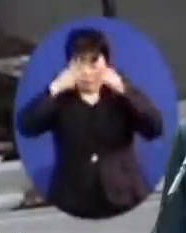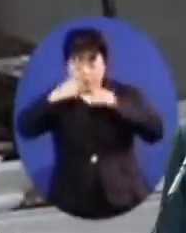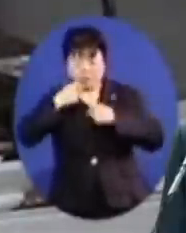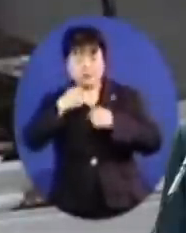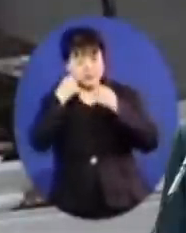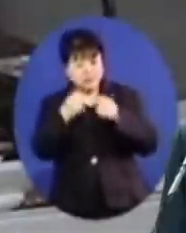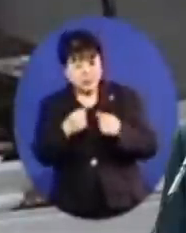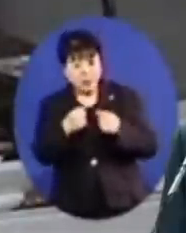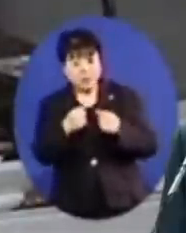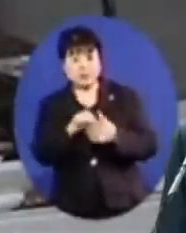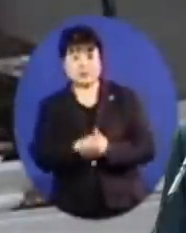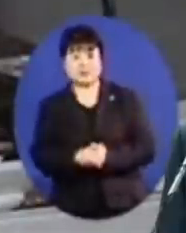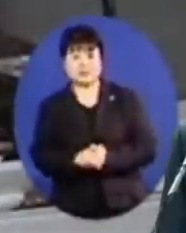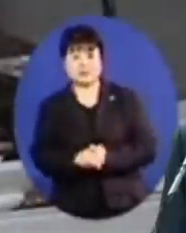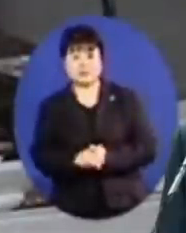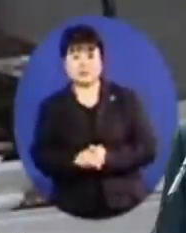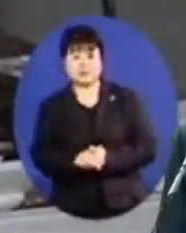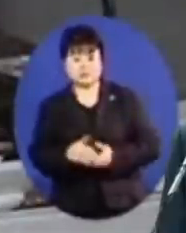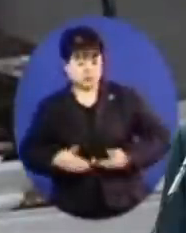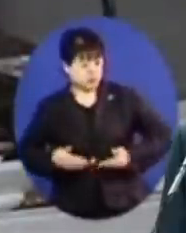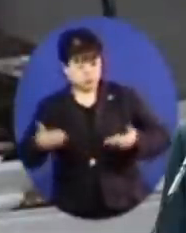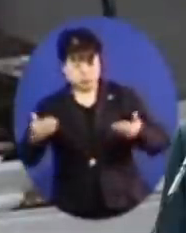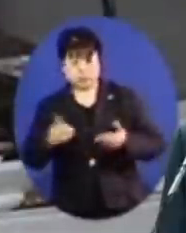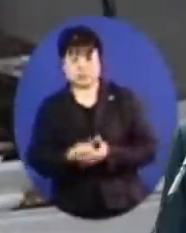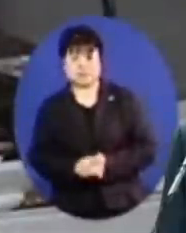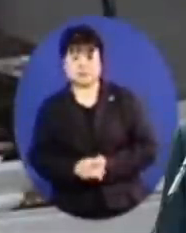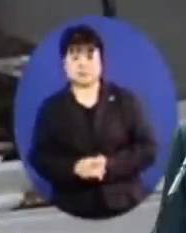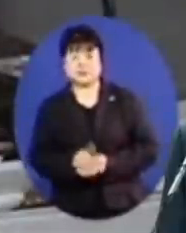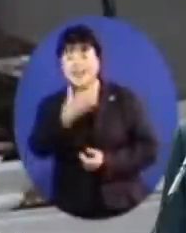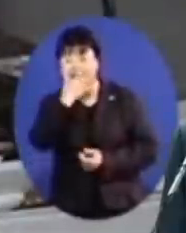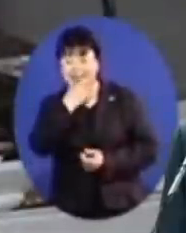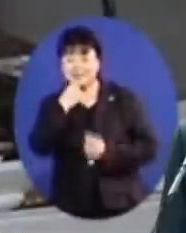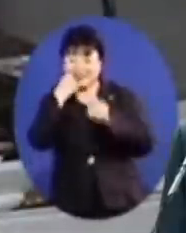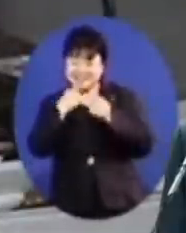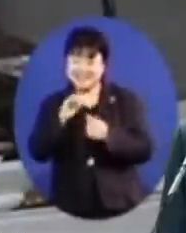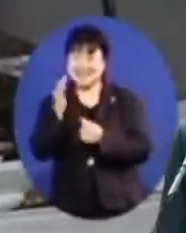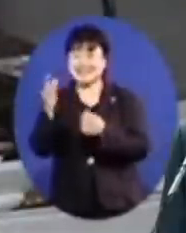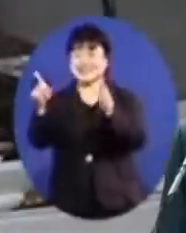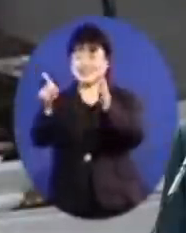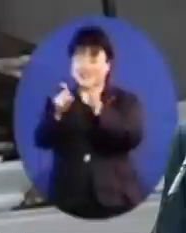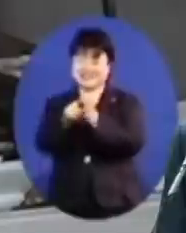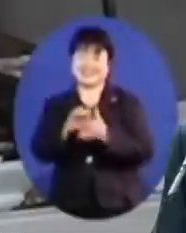살아서 뭐합니까? 행복하게 살아야 돼요.